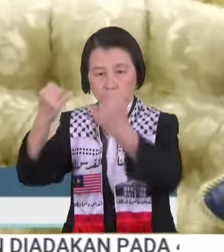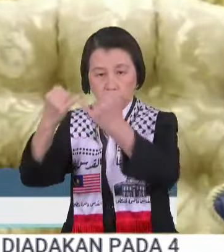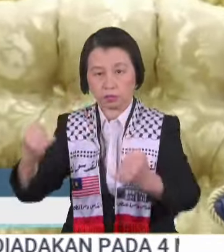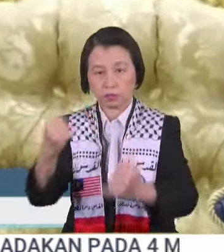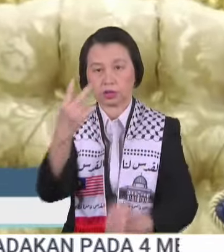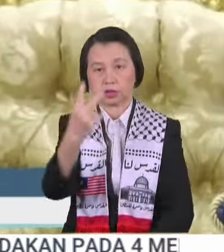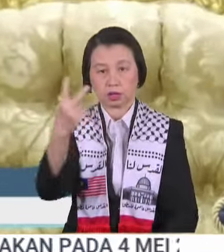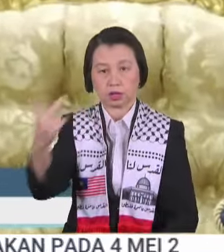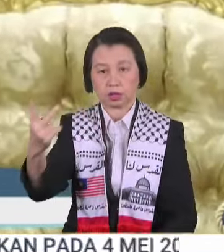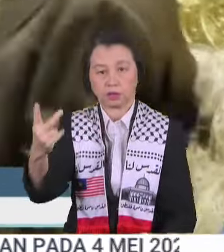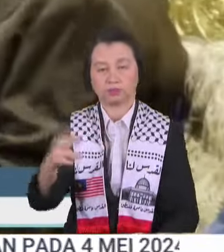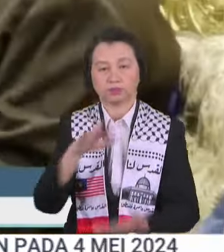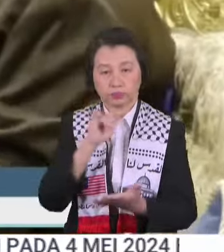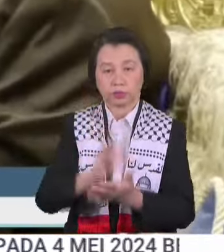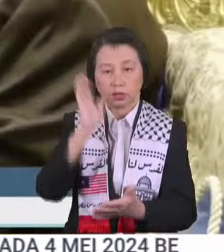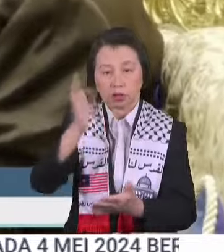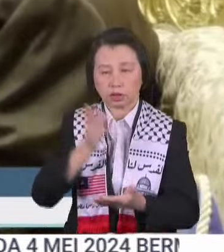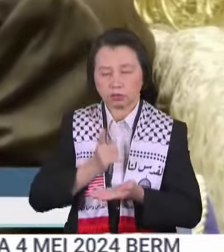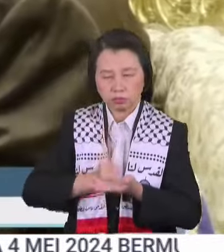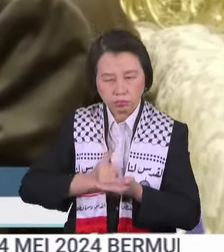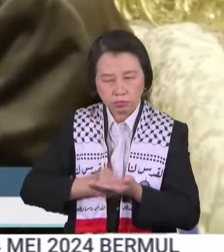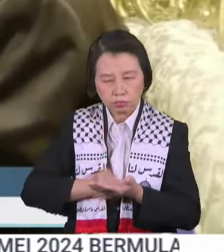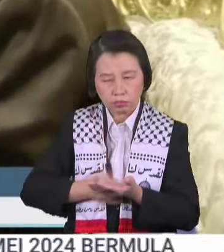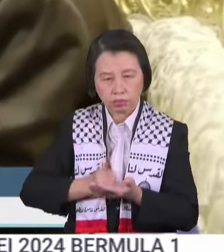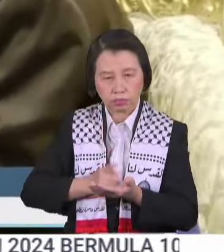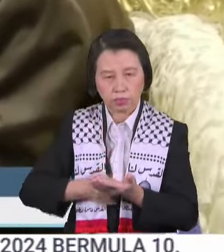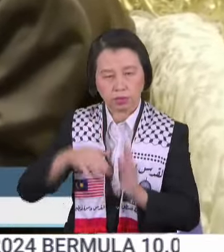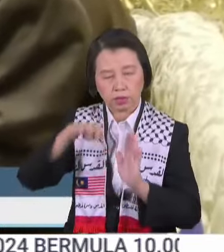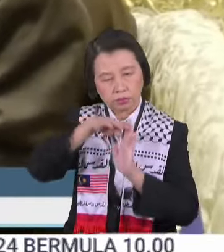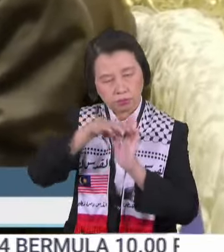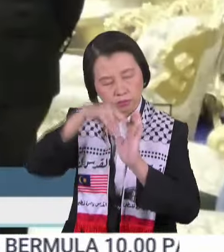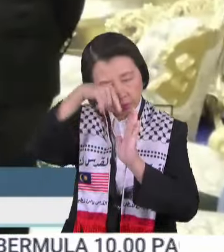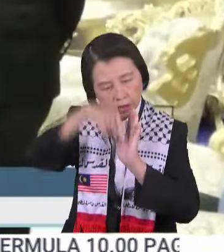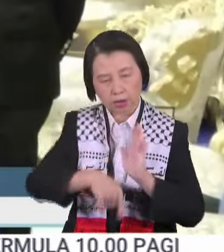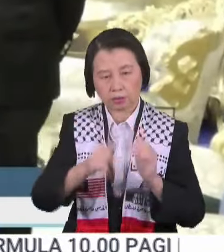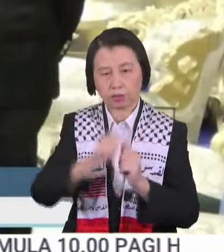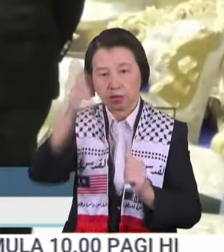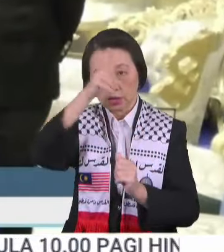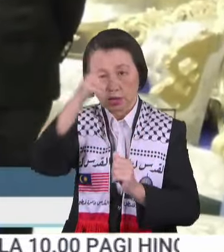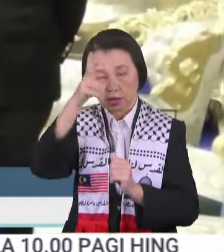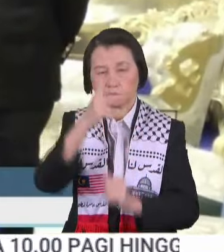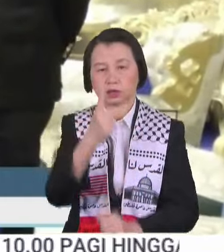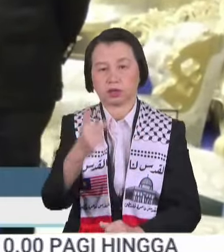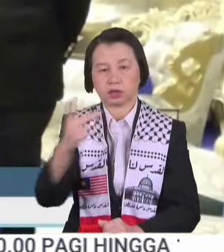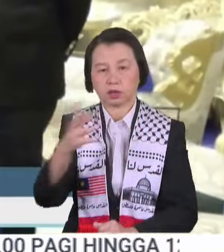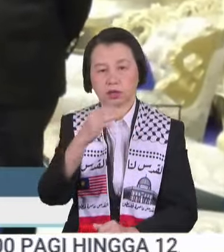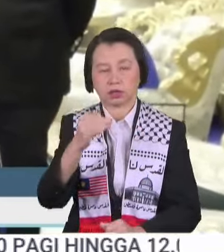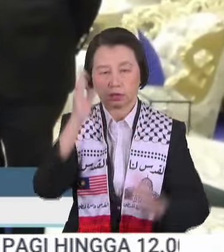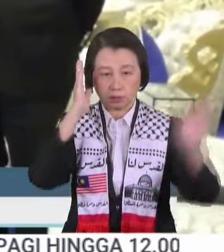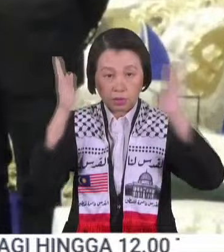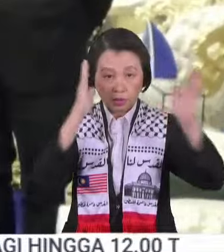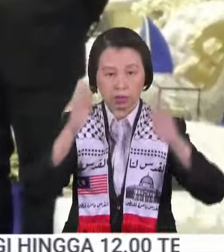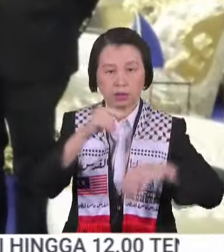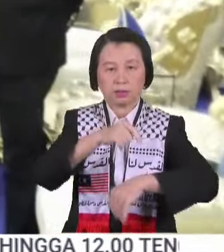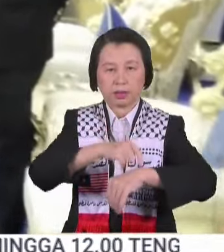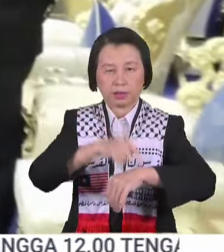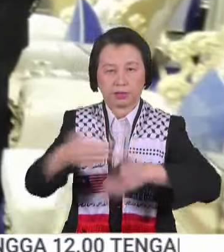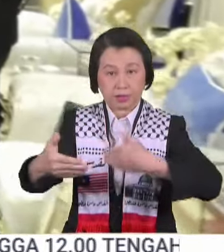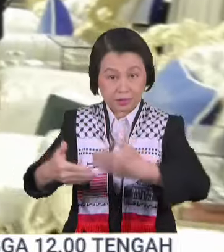Kinabalu. Menurutnya, perkara itu akan dibincangkan secara terperinci bersama Kerajaan Negeri dan Persekutuan dalam masa